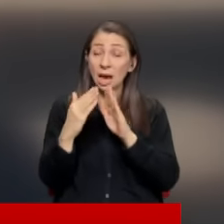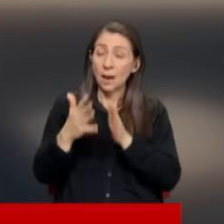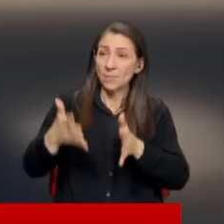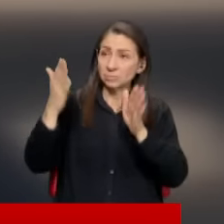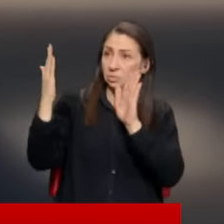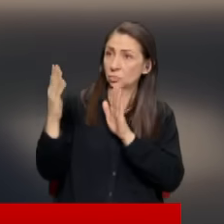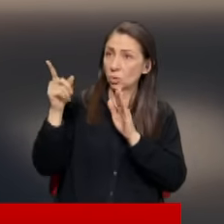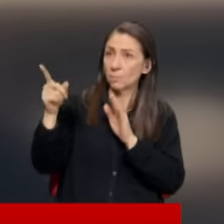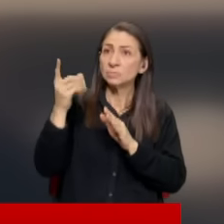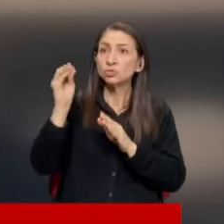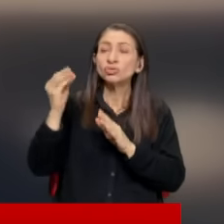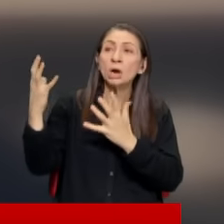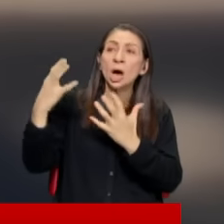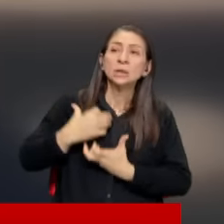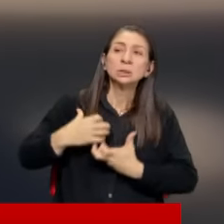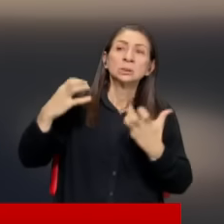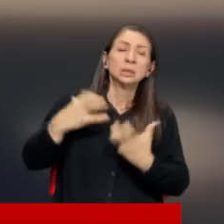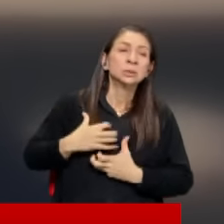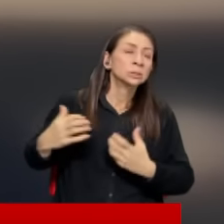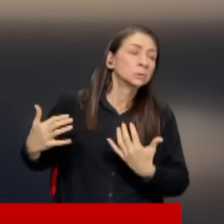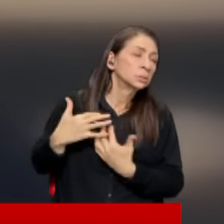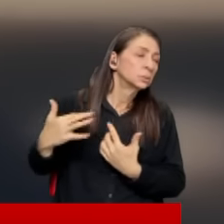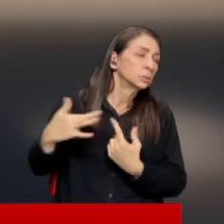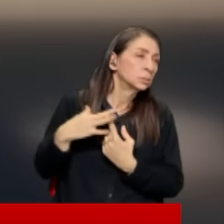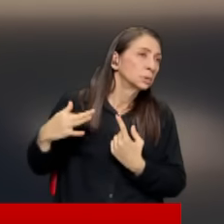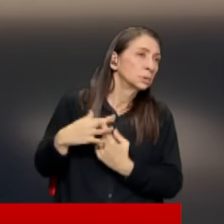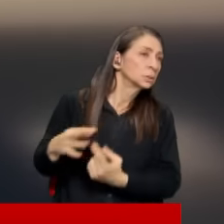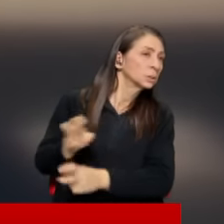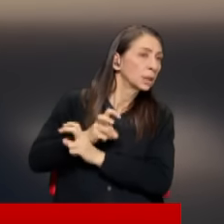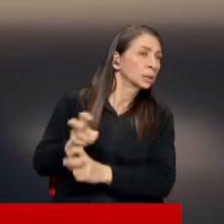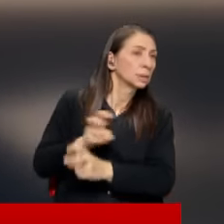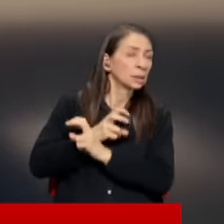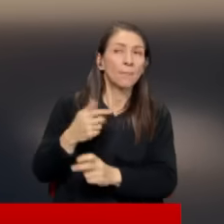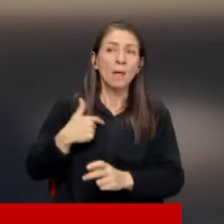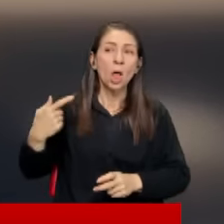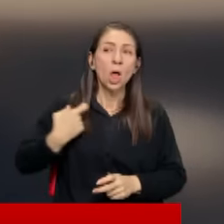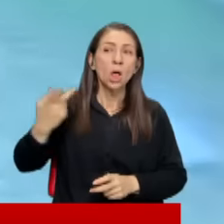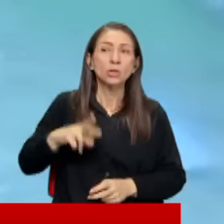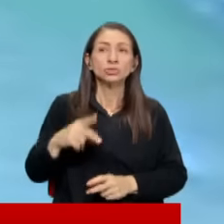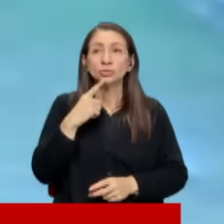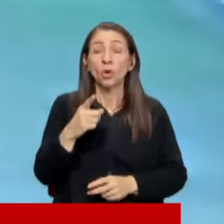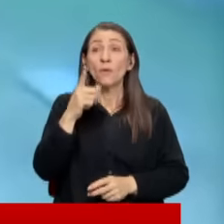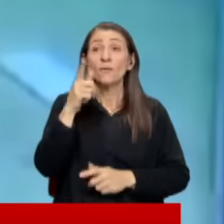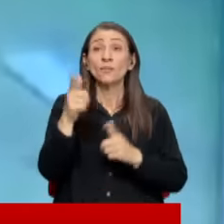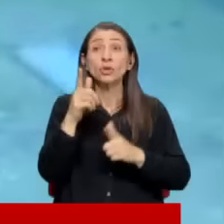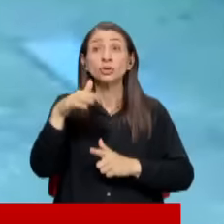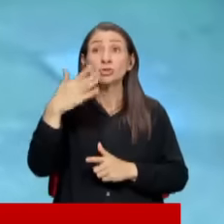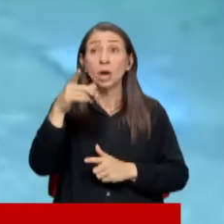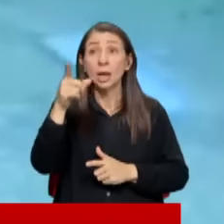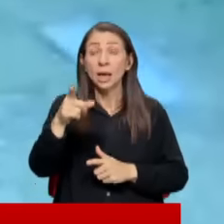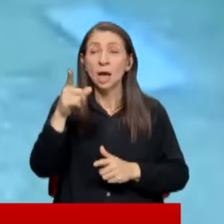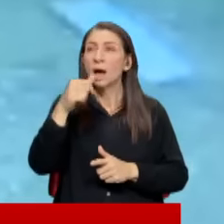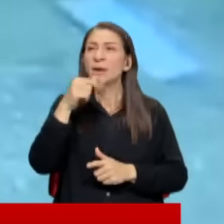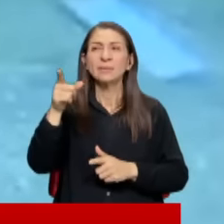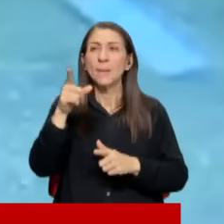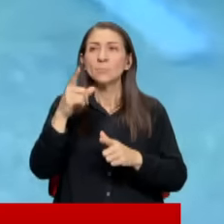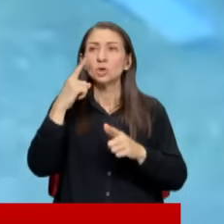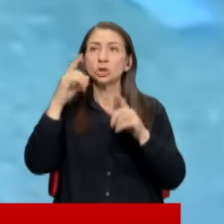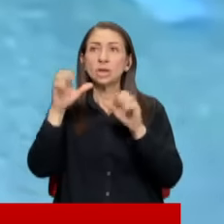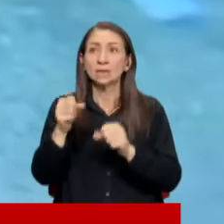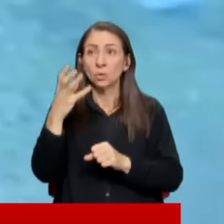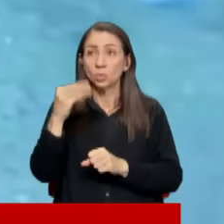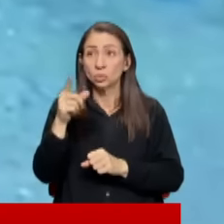apartmanımda oturan bir çocuk tarafından düzenli olarak tehdit ediliyorum. Beni öldüreceğini söylüyor. O videonun ardından saplantılı aşık